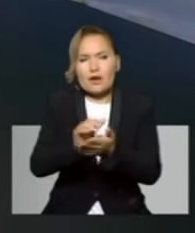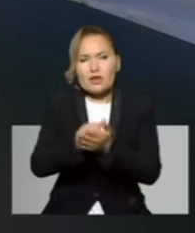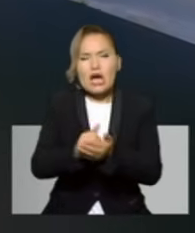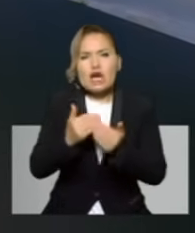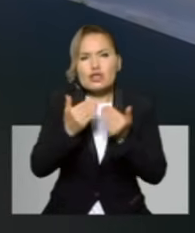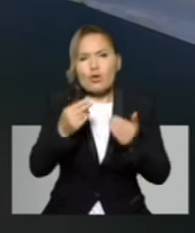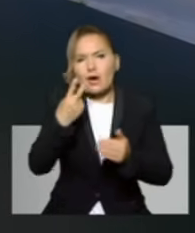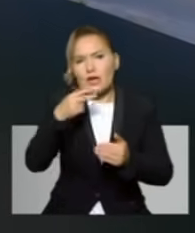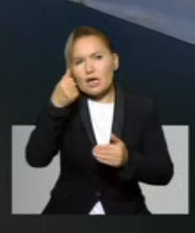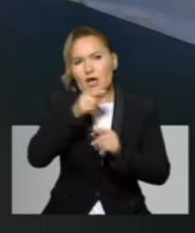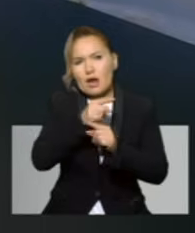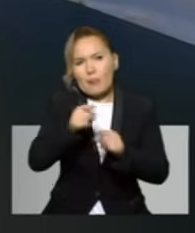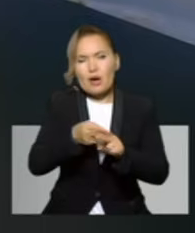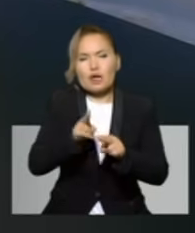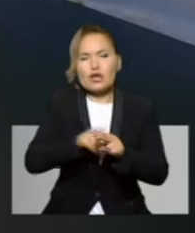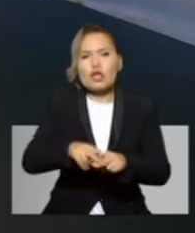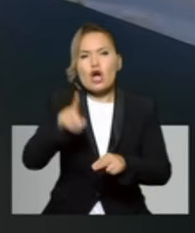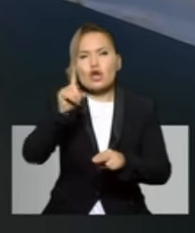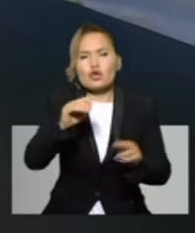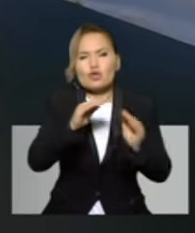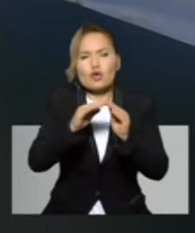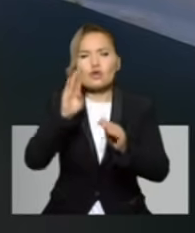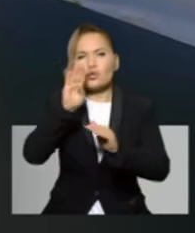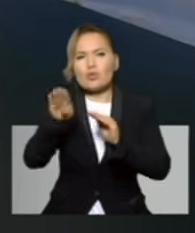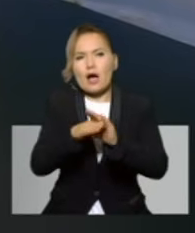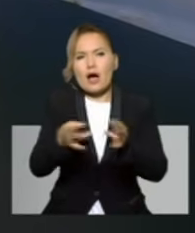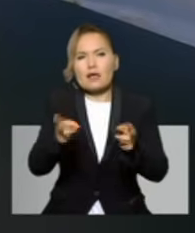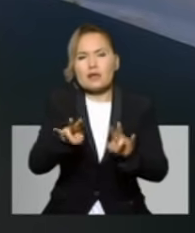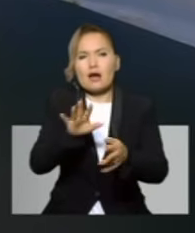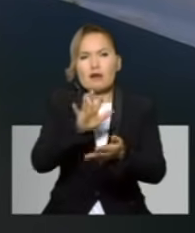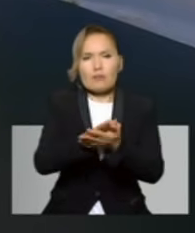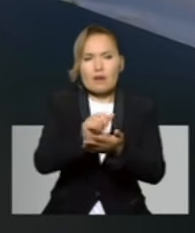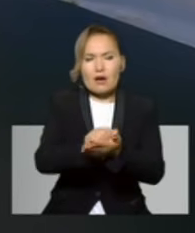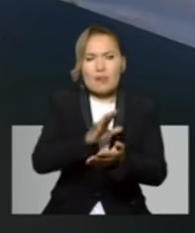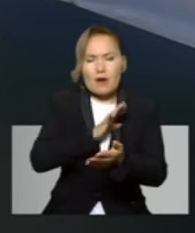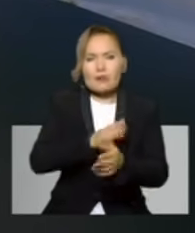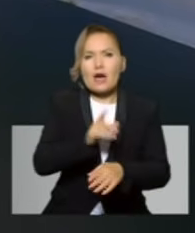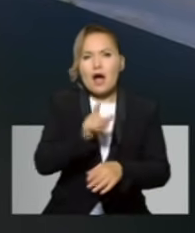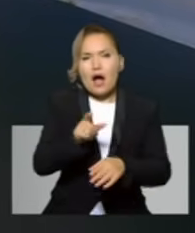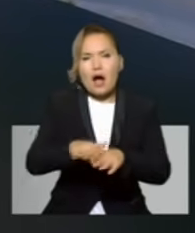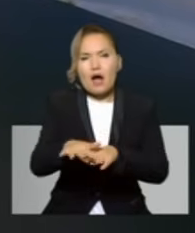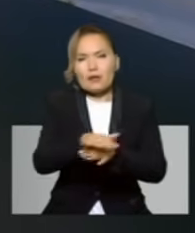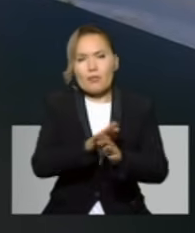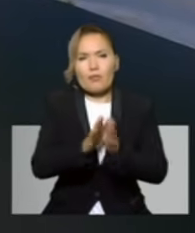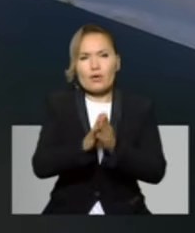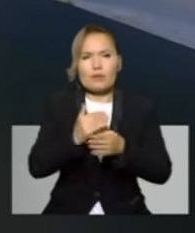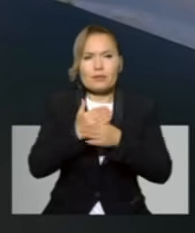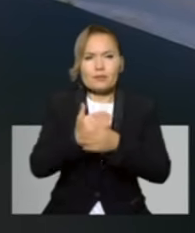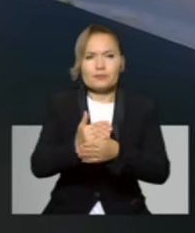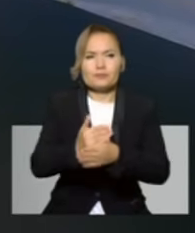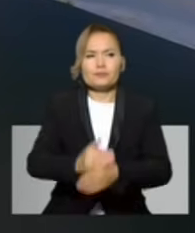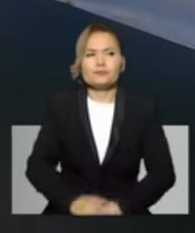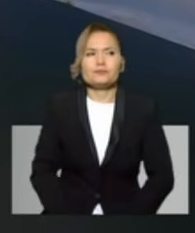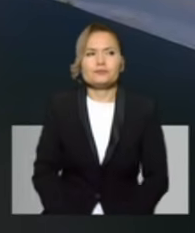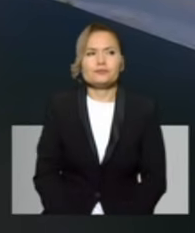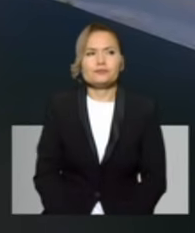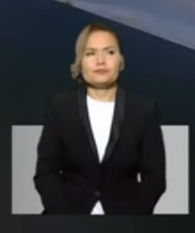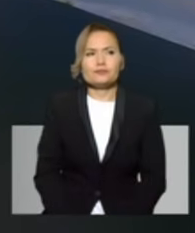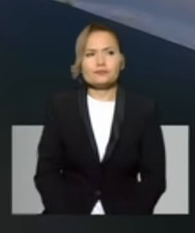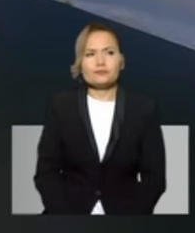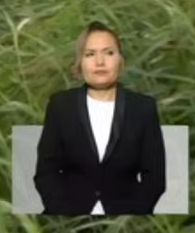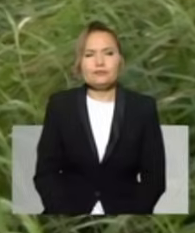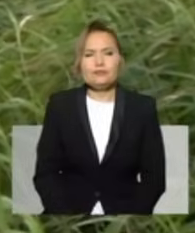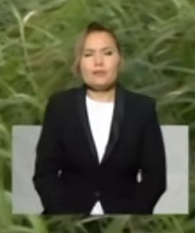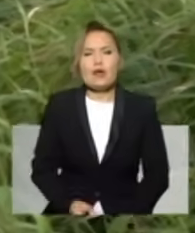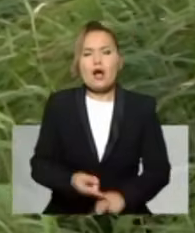2 жылда бұл маңдағы 100-ден астам баспанаға су кірген. Тұрғындардың талап орындалама, Жақсыбек Кемал анықтап көрді.